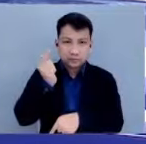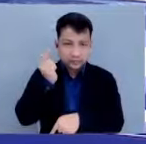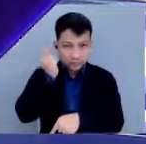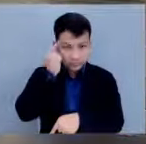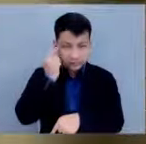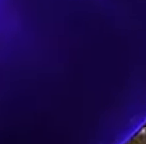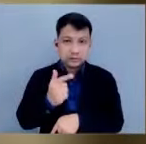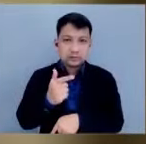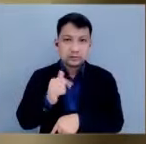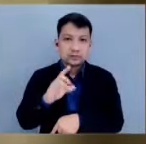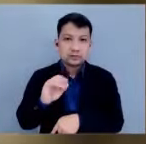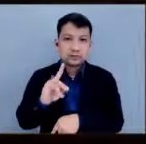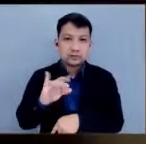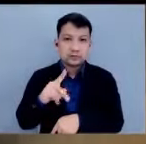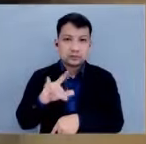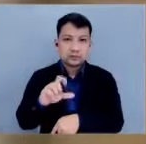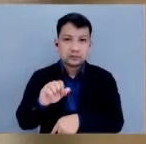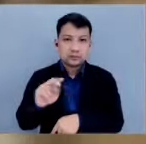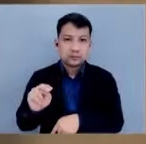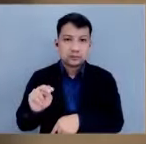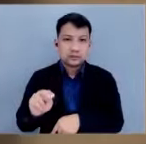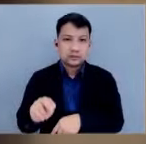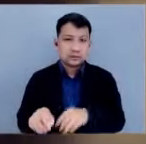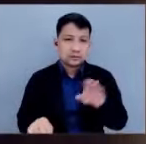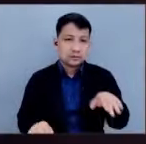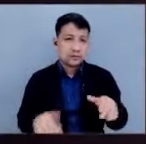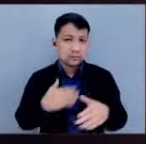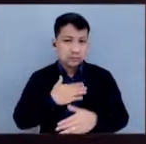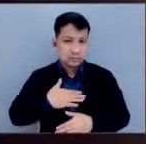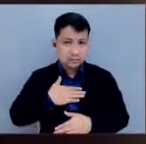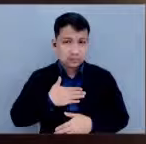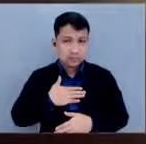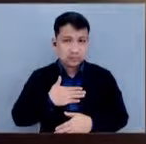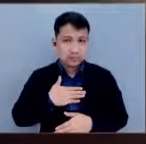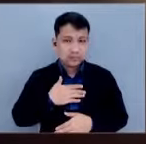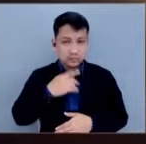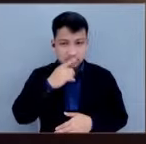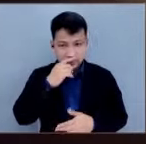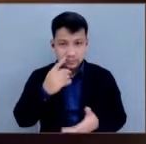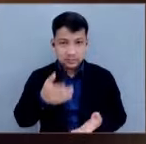Peña. Kaya nga, ma'am, nakikiusap ako ngayon.